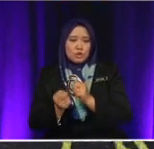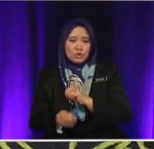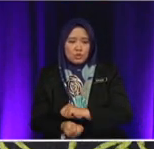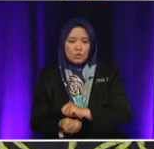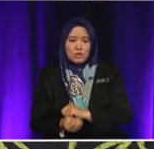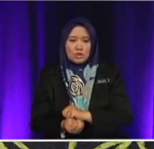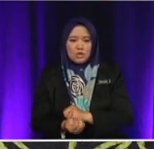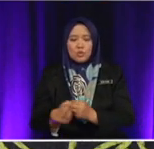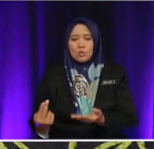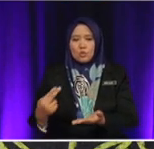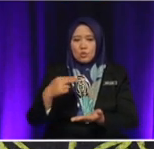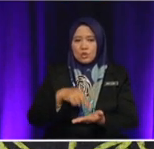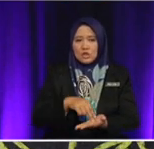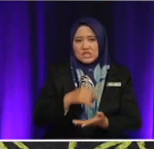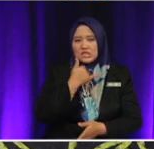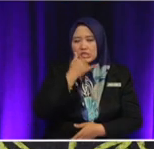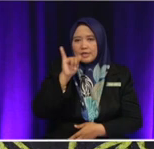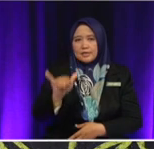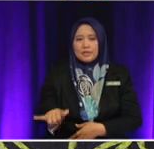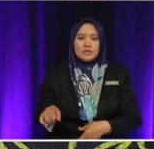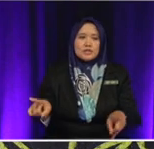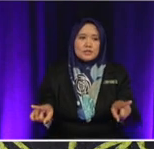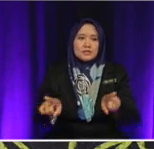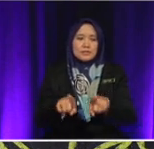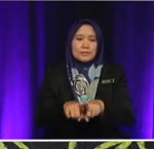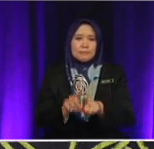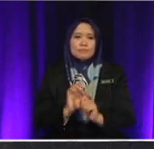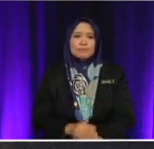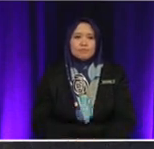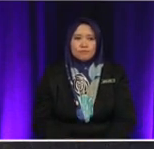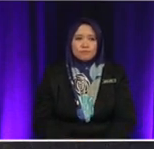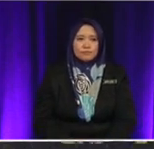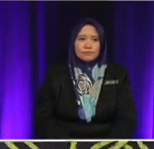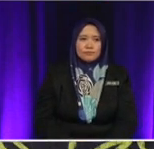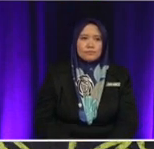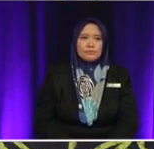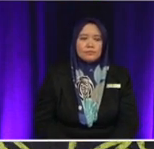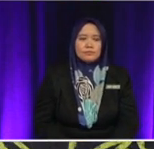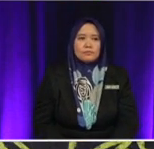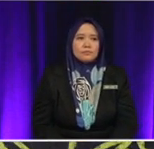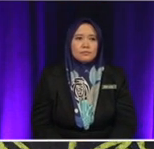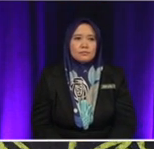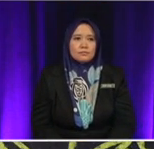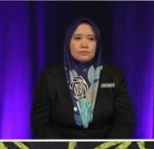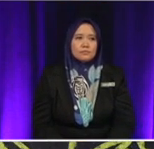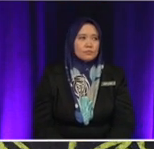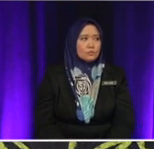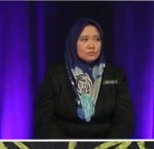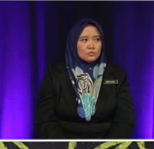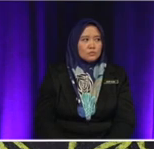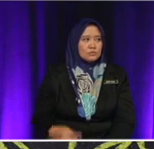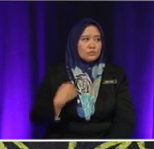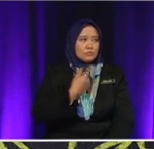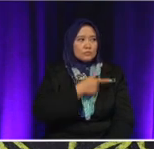dalam lingkungan jaringan itu sendiri seperti pihak yang diperlukan untuk memajukan perniagaan. Faedah